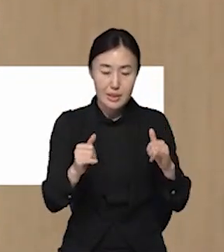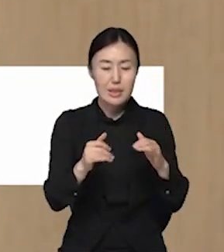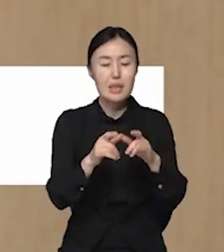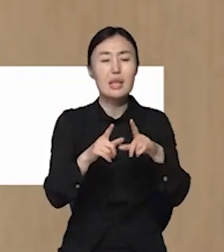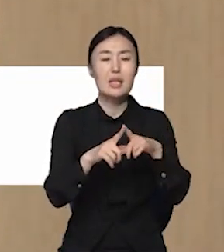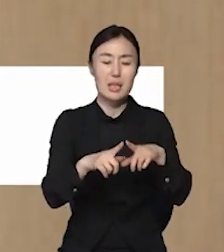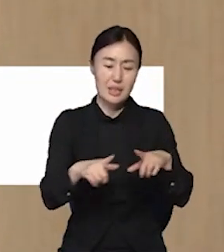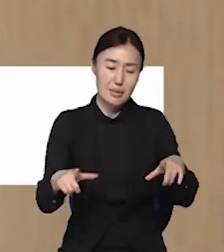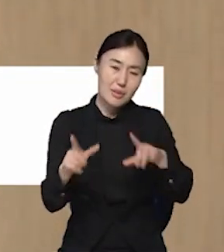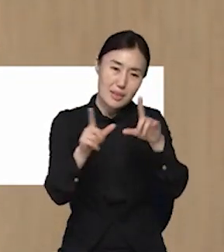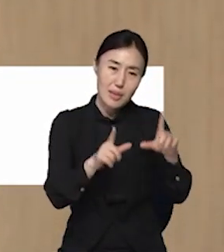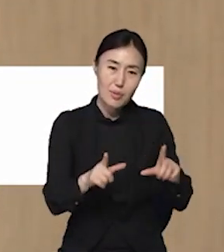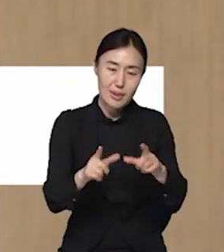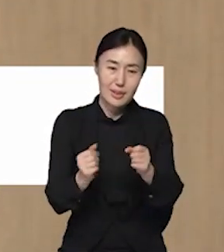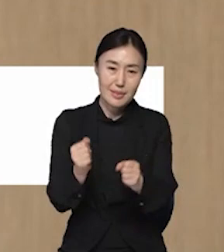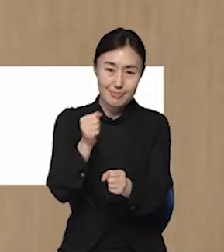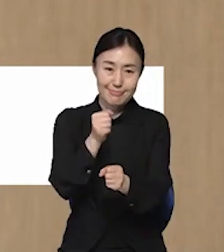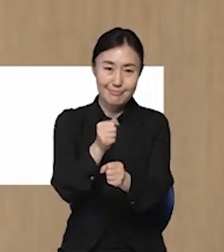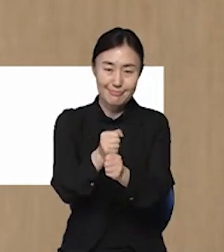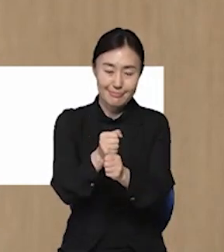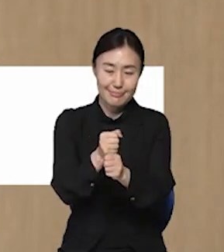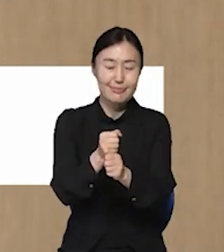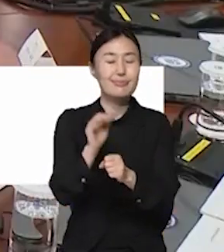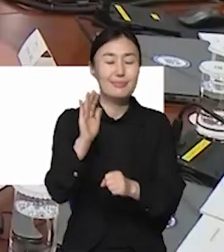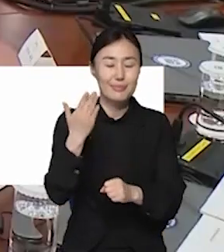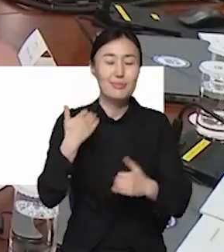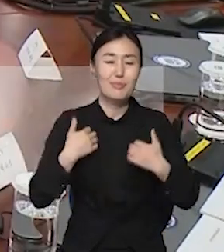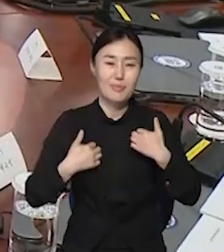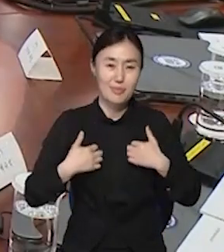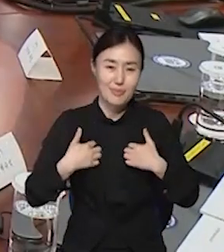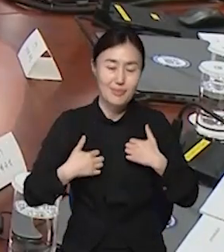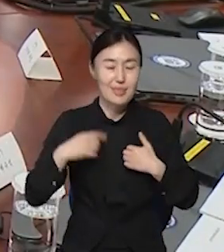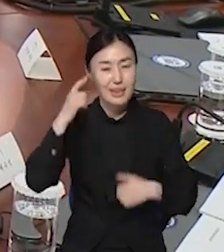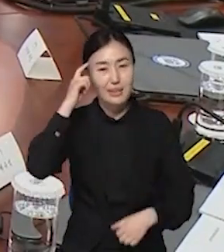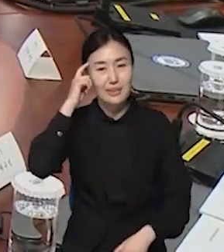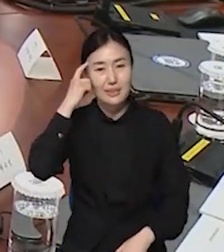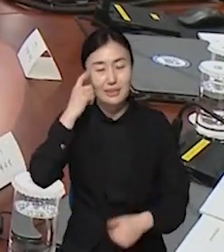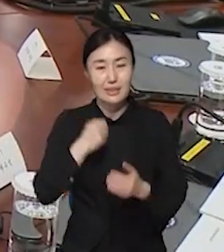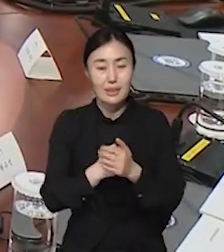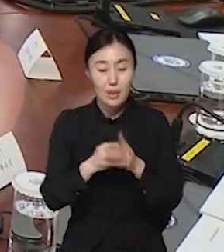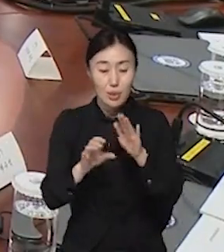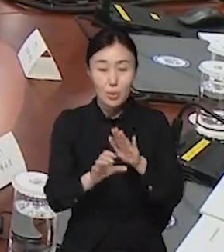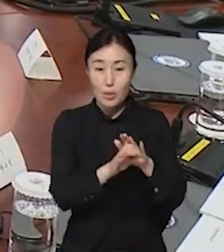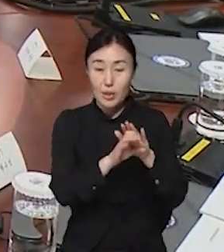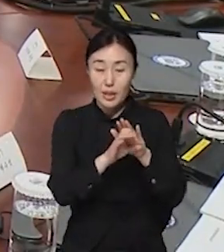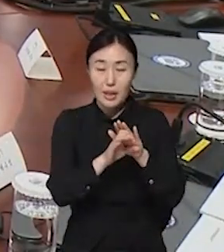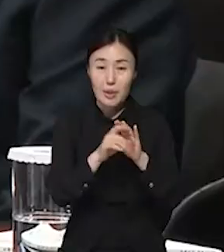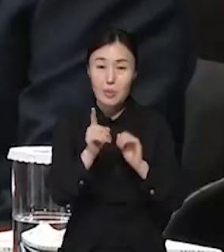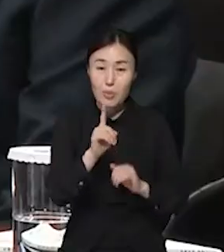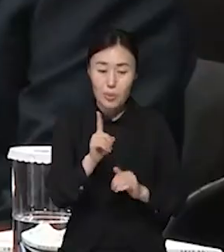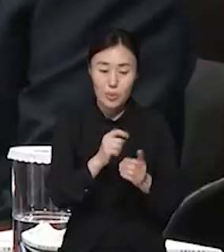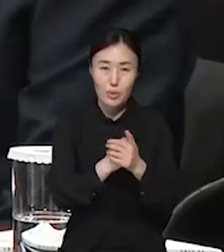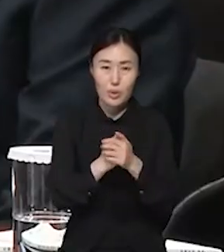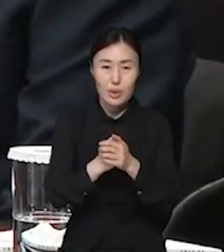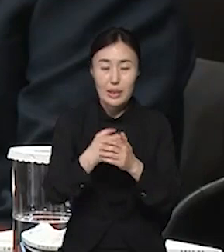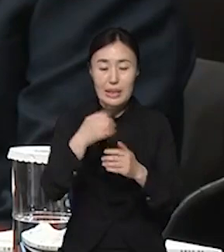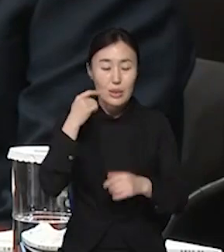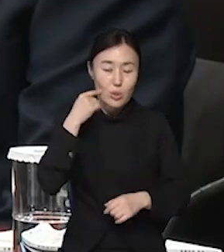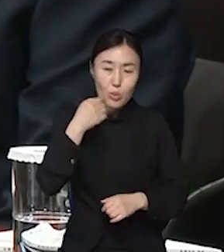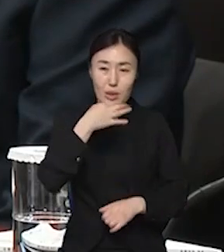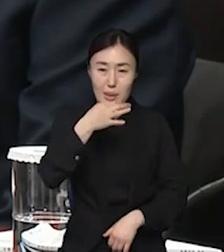일상을 되찾으시게 돼서 기쁘게 생각합니다. 사실상 코로나19를 독감과 같은